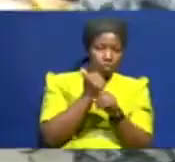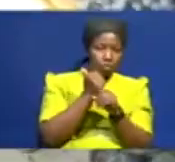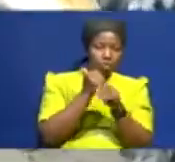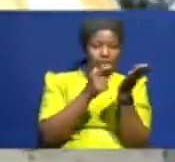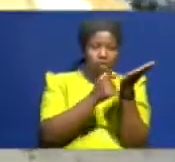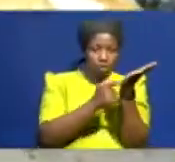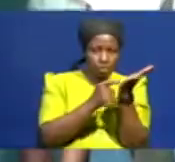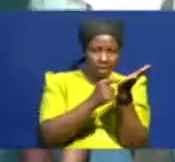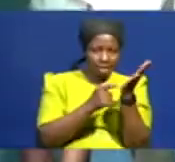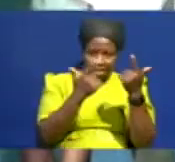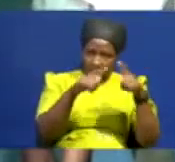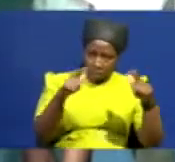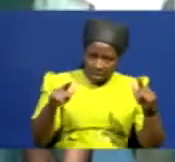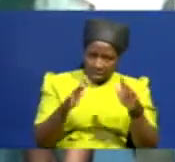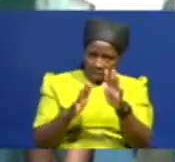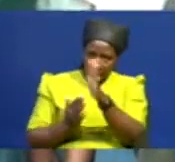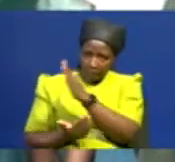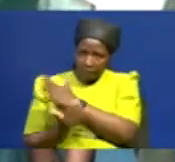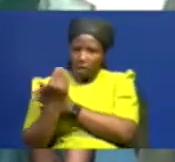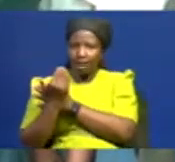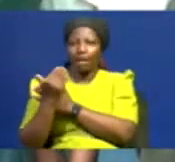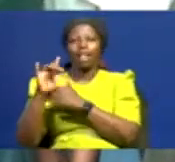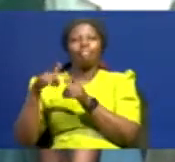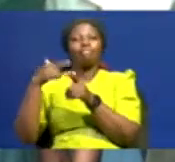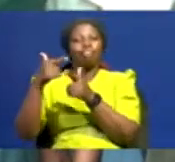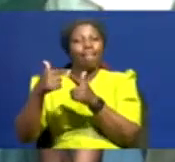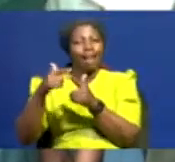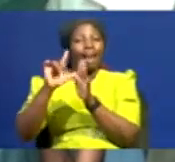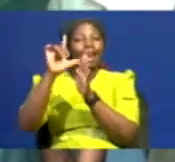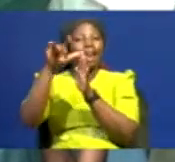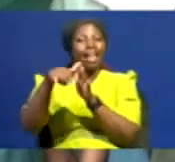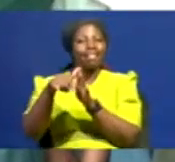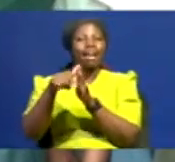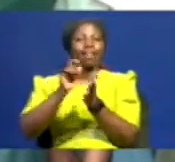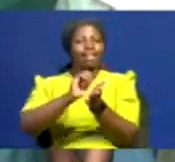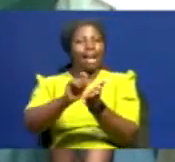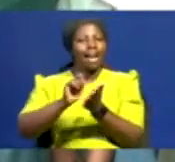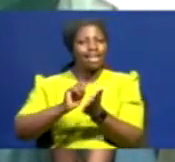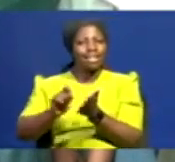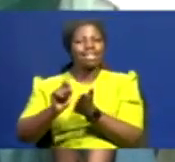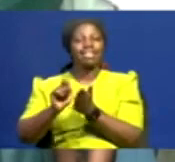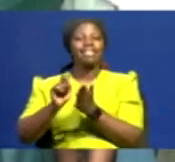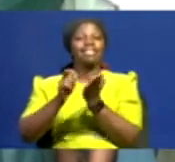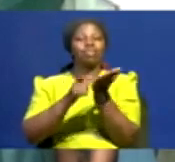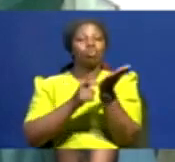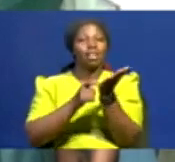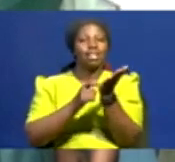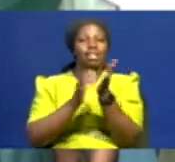wakati wa asubuhi na kukunja jamvi baadaye kwa insha ya Kiswahili.